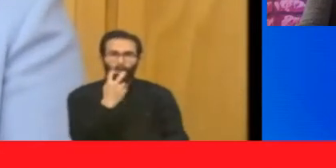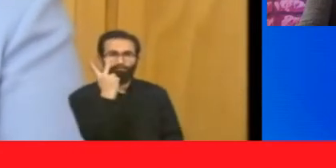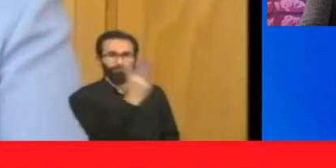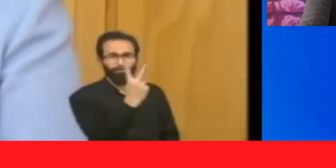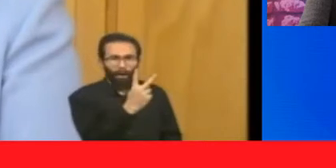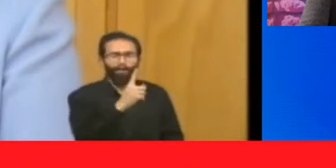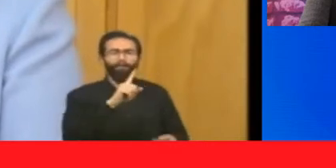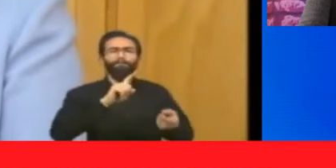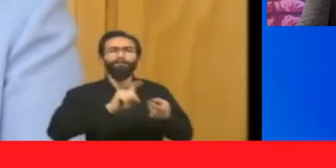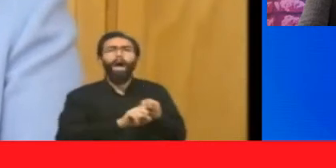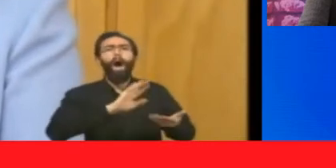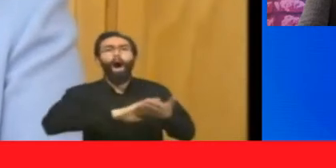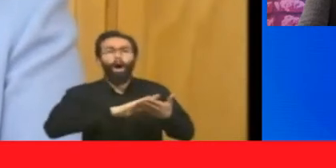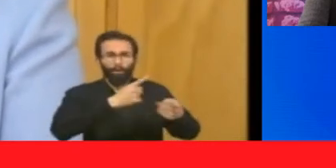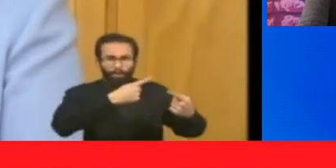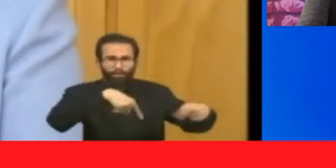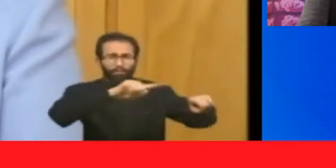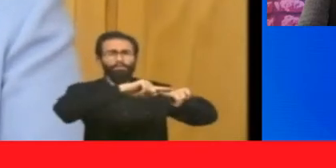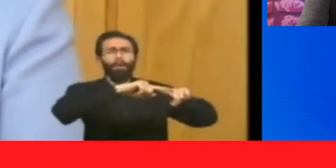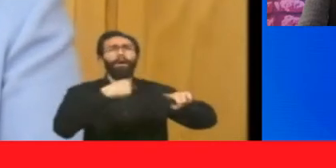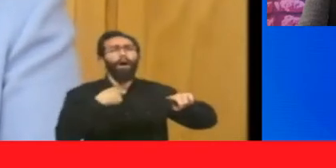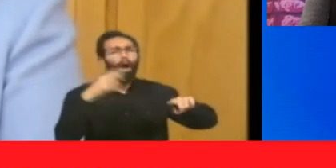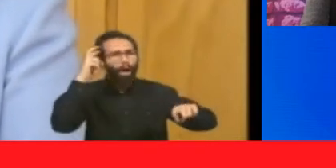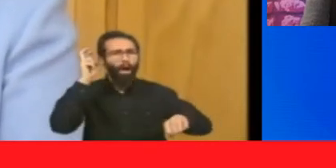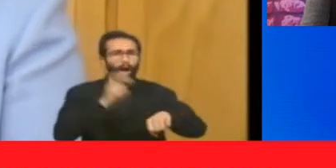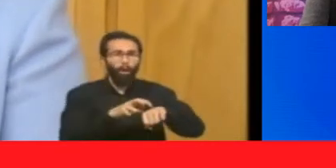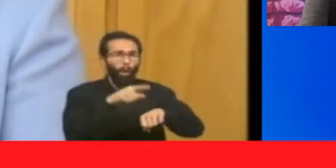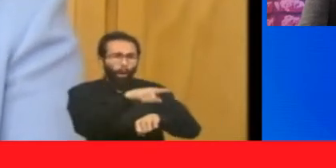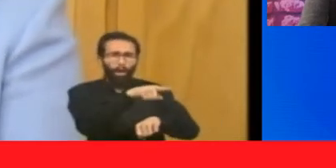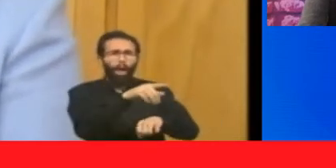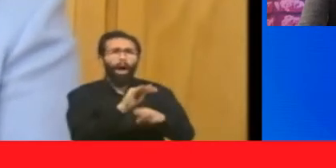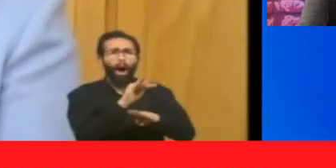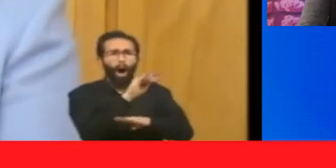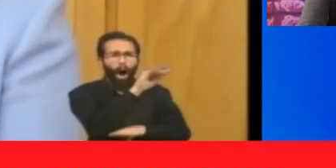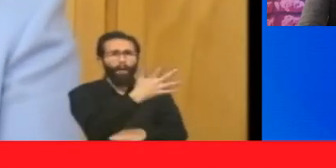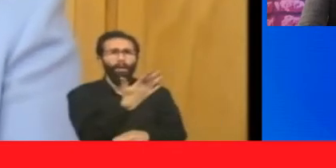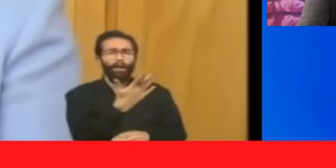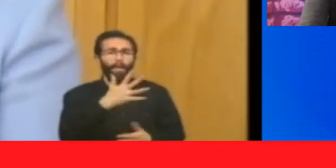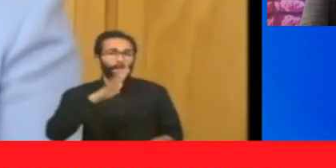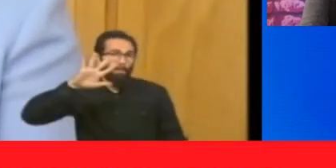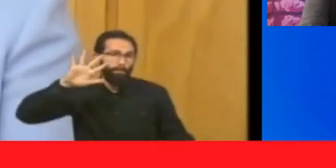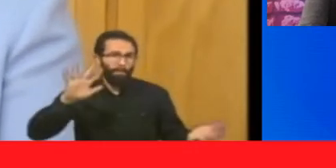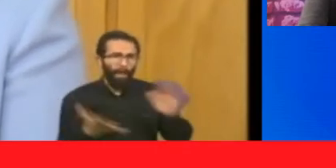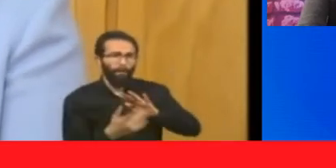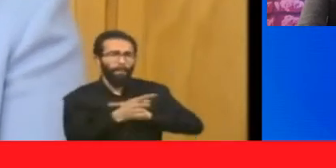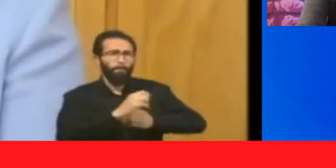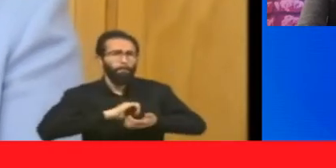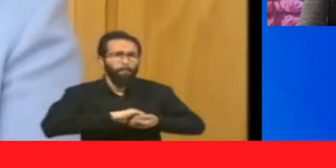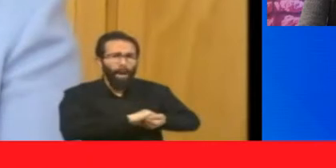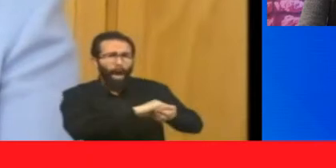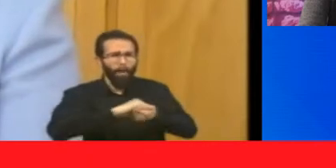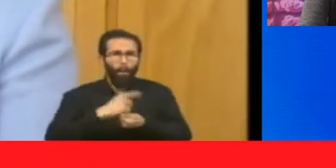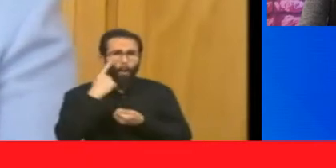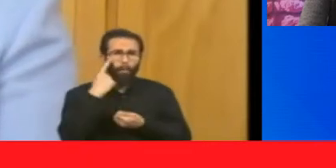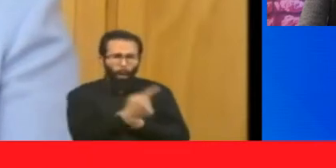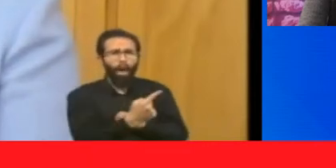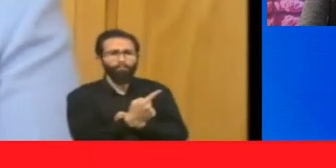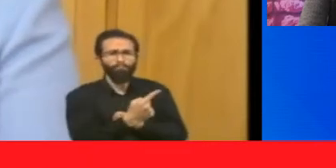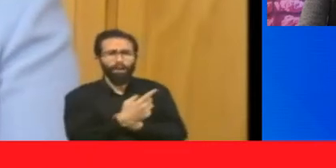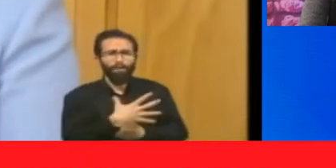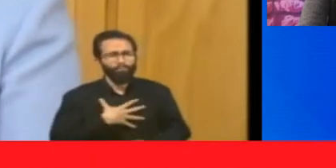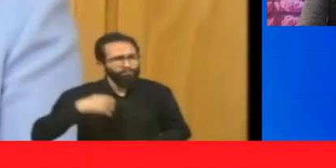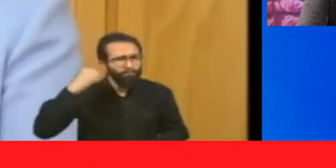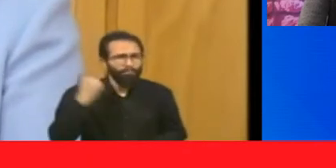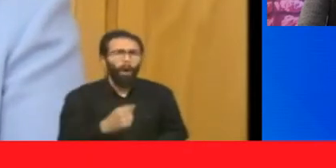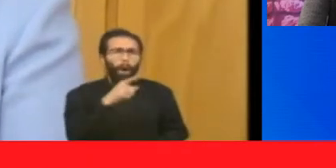hayatlarını devrimci dayanışmanın en büyük örneği olarak feda etmesi bugün de mücadelemize ışık